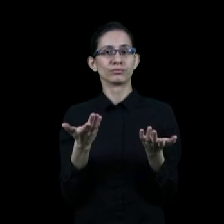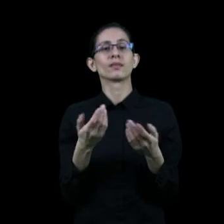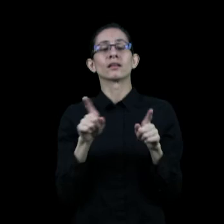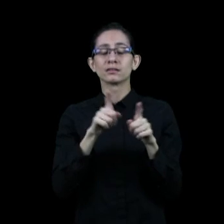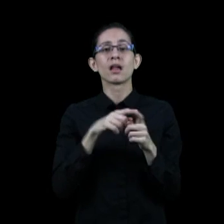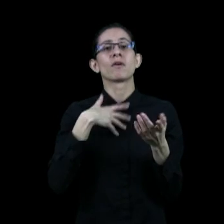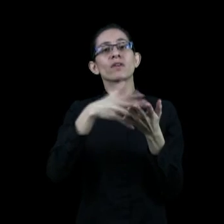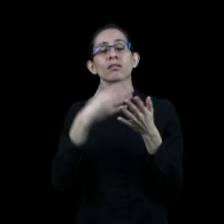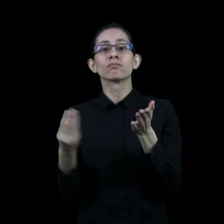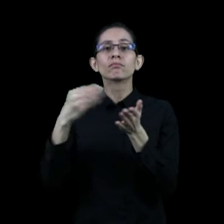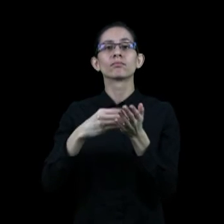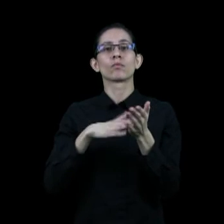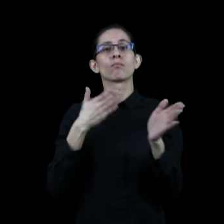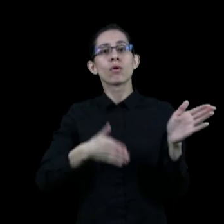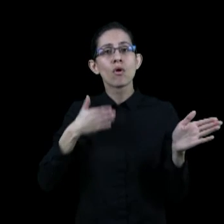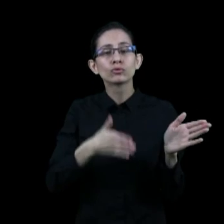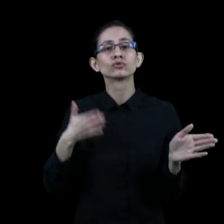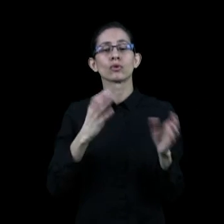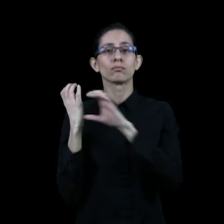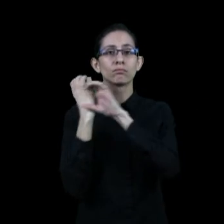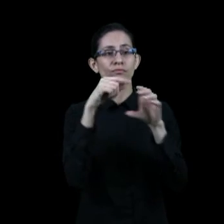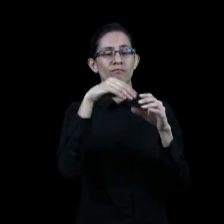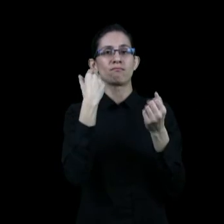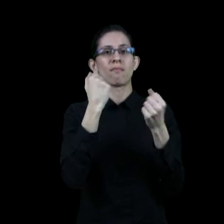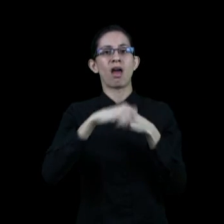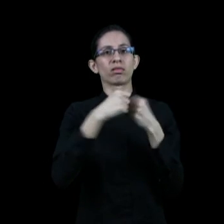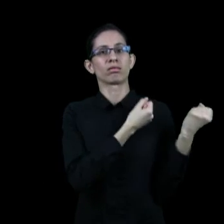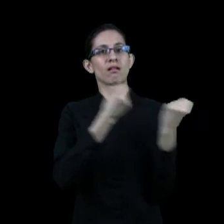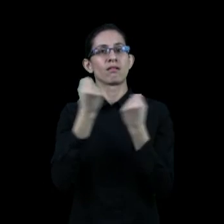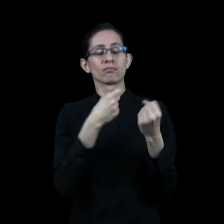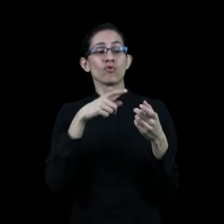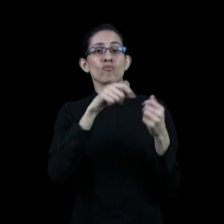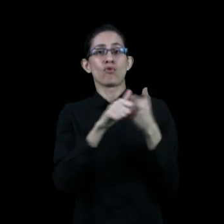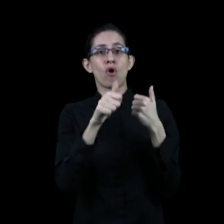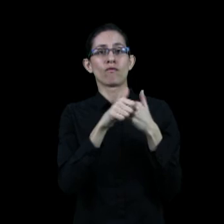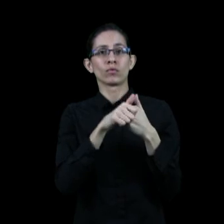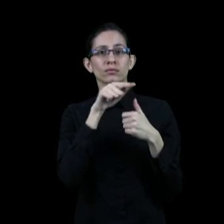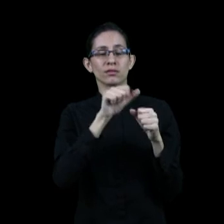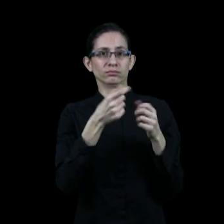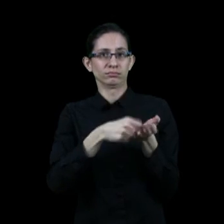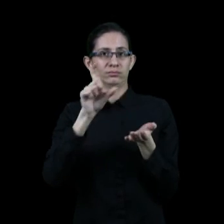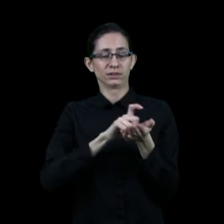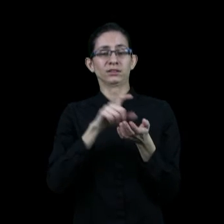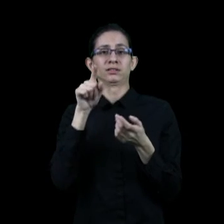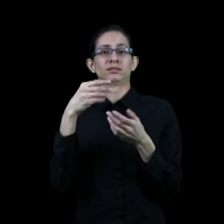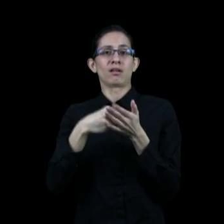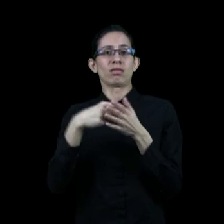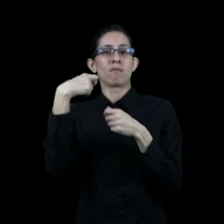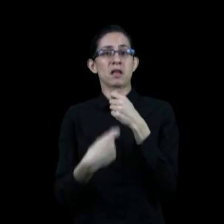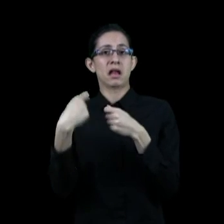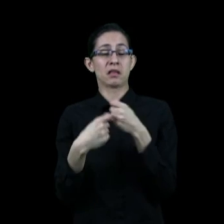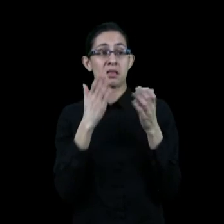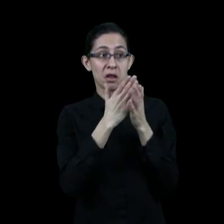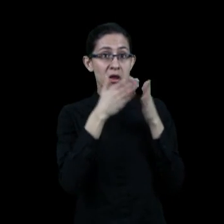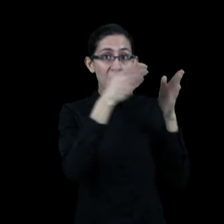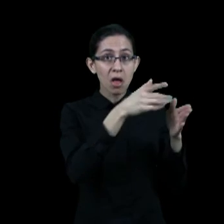wszystkiego, nie tylko ropy czy gazu. Te pojęcia są powiązane, ale pamiętajmy, że dziś inflacją nazywa się